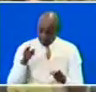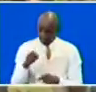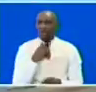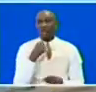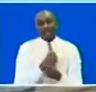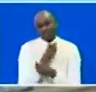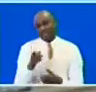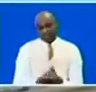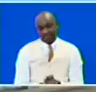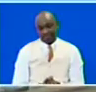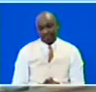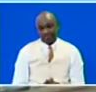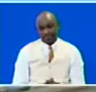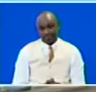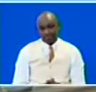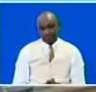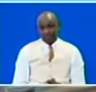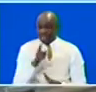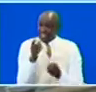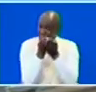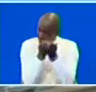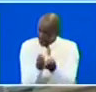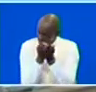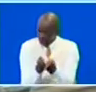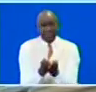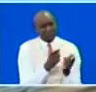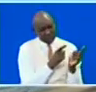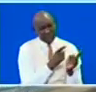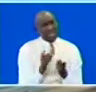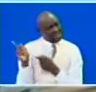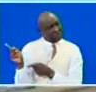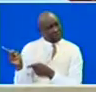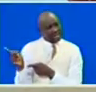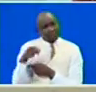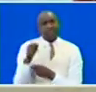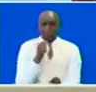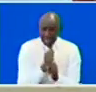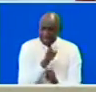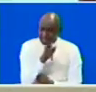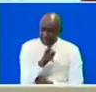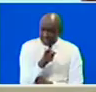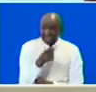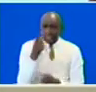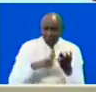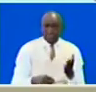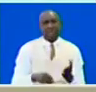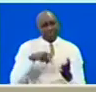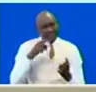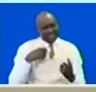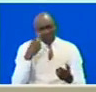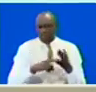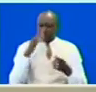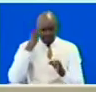yeah. Dau hili lilogeshwa ufuoni ni moja kati alizotengeneza, na anasema kuwa amejawa na imani